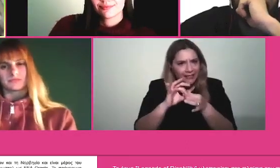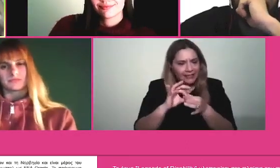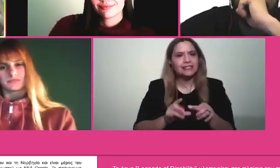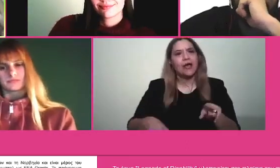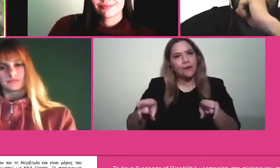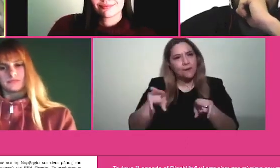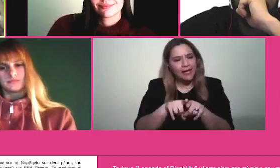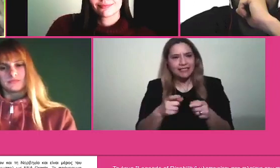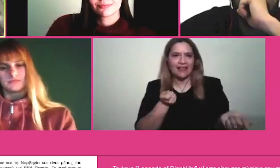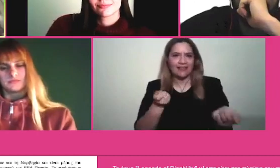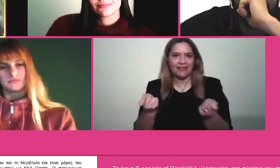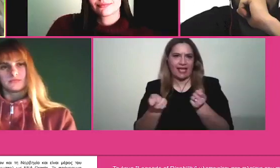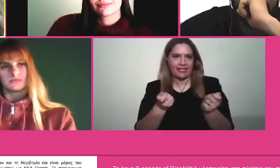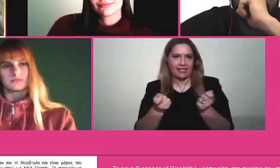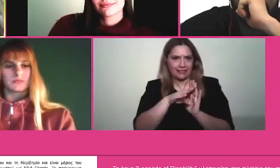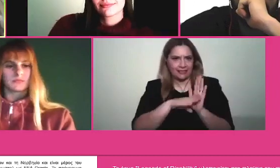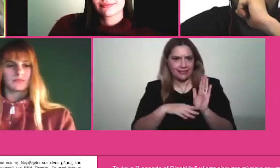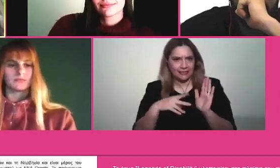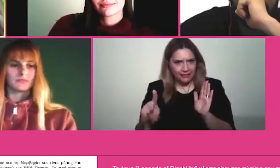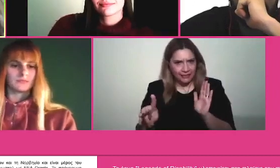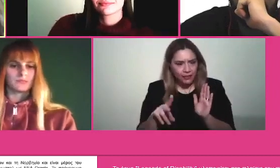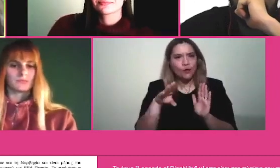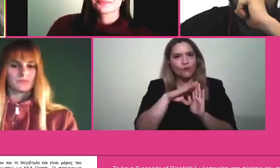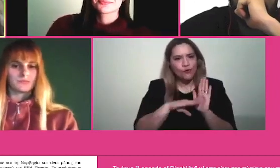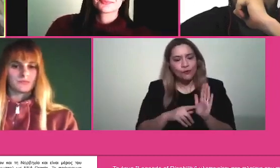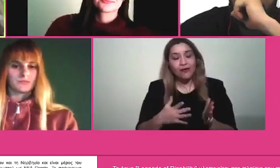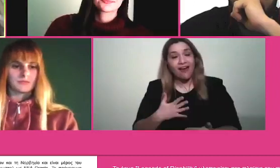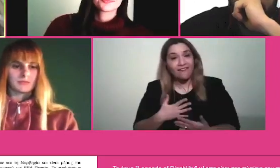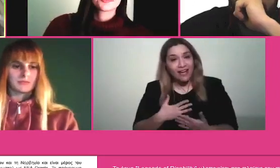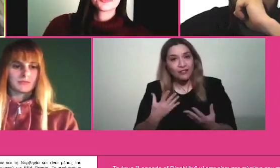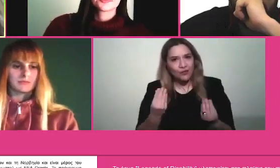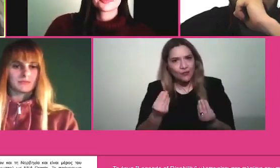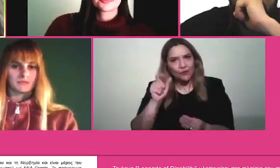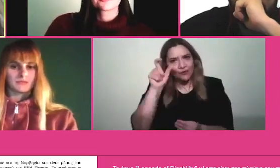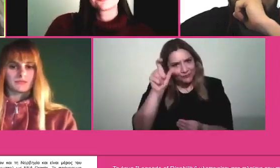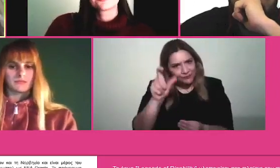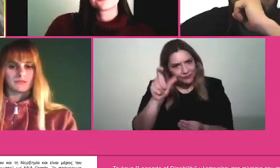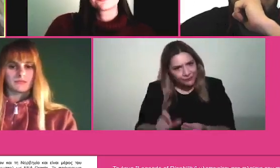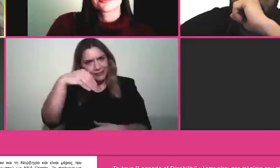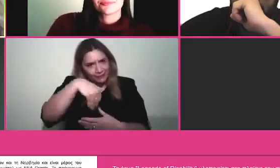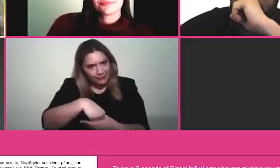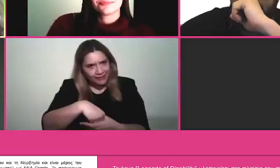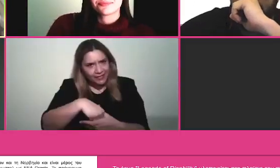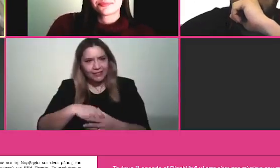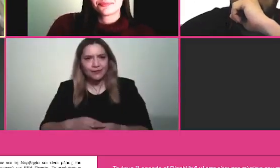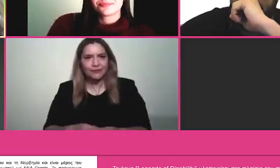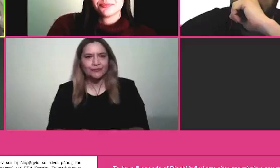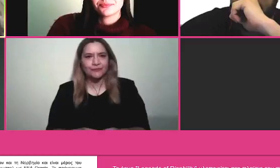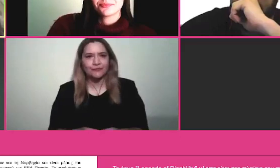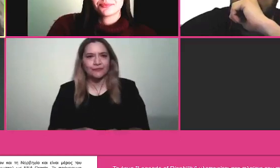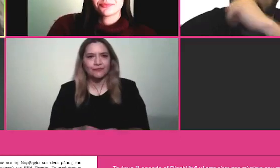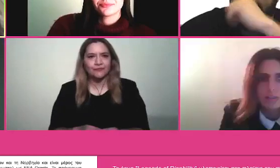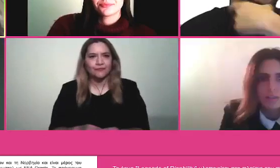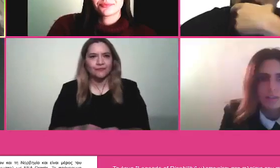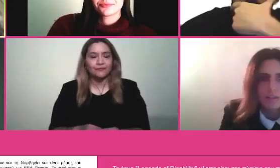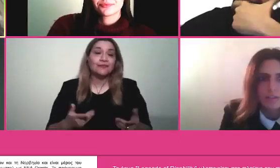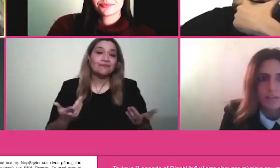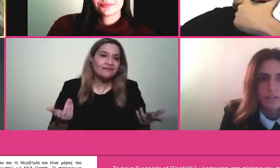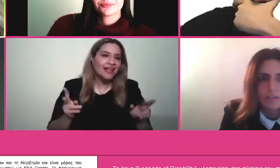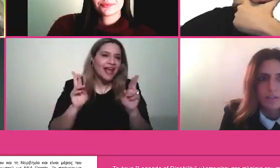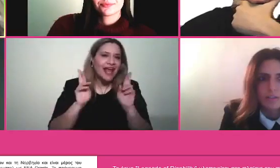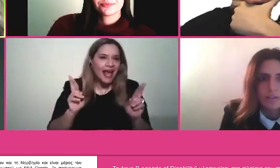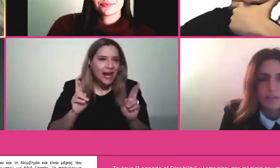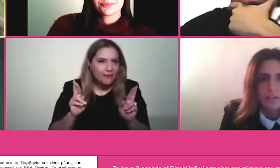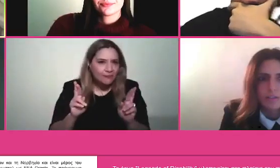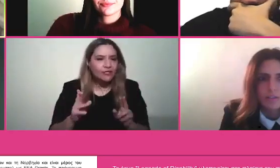διαχειρίστρια του προγράμματος, την οποία ευχαριστούμε πολύ που είναι κοντά μας. Και ελπίζω να βρούμε